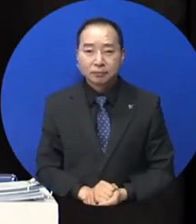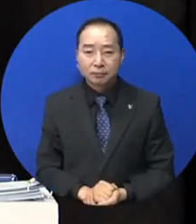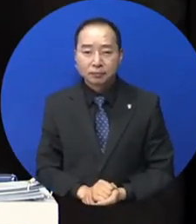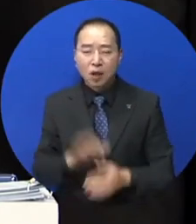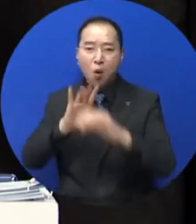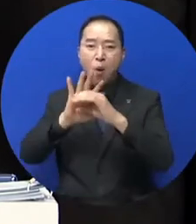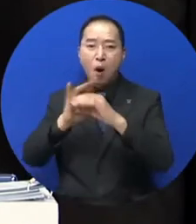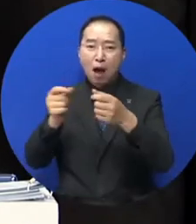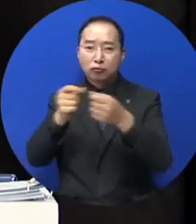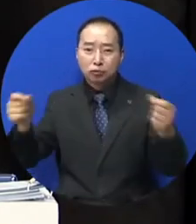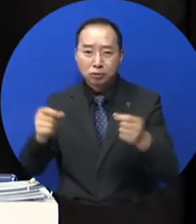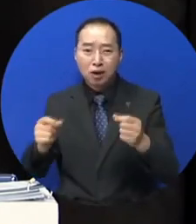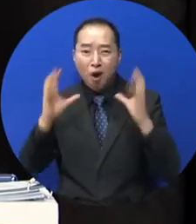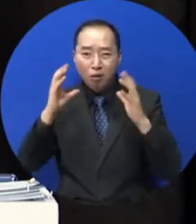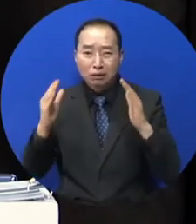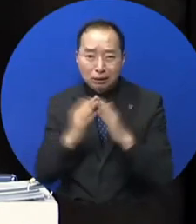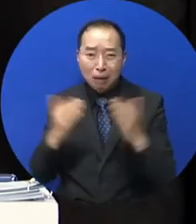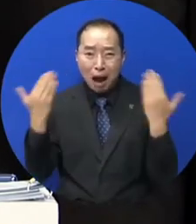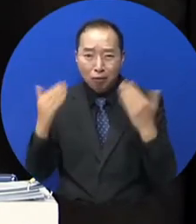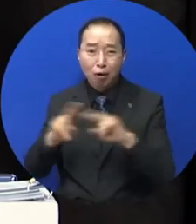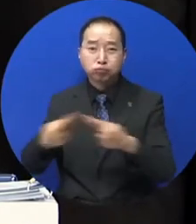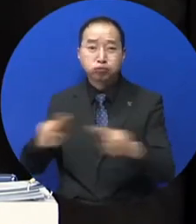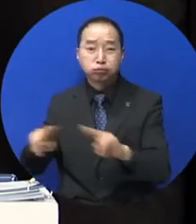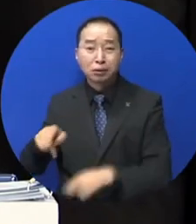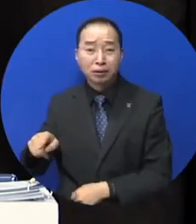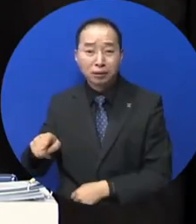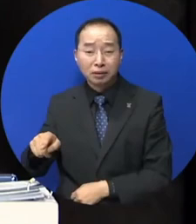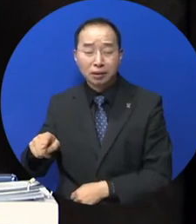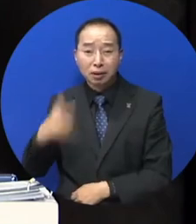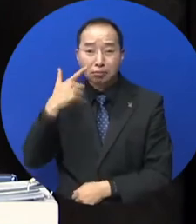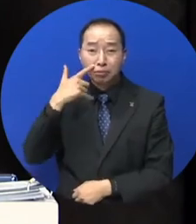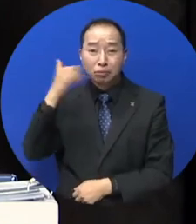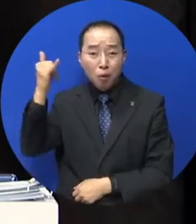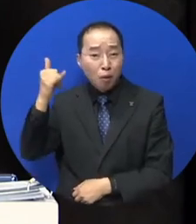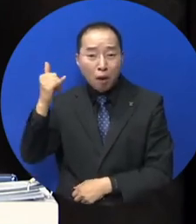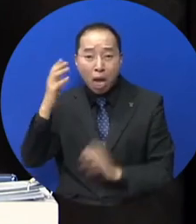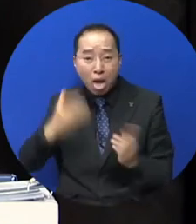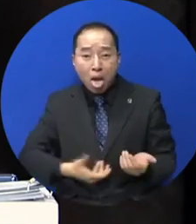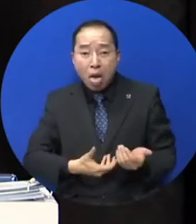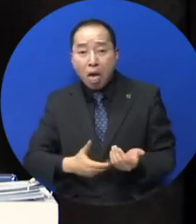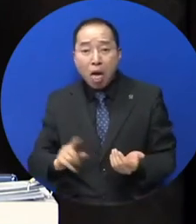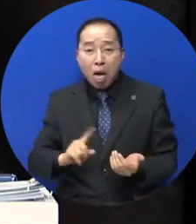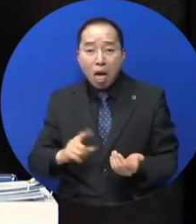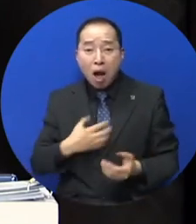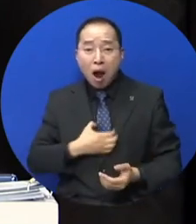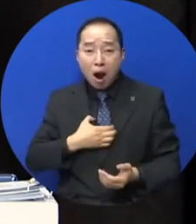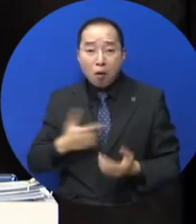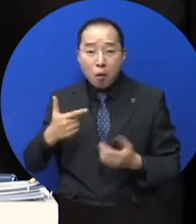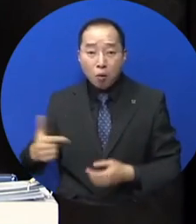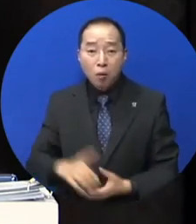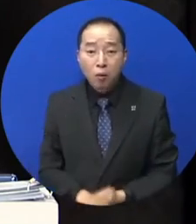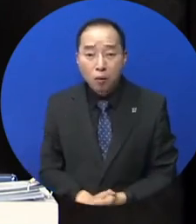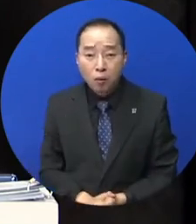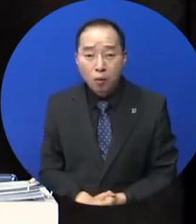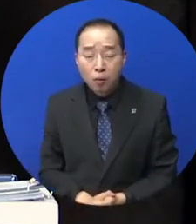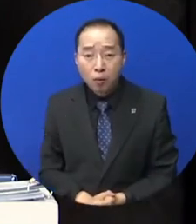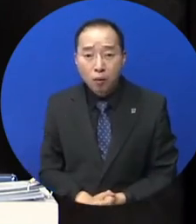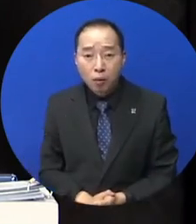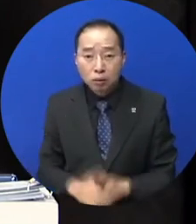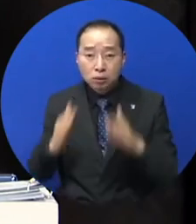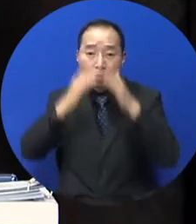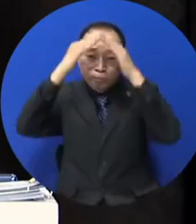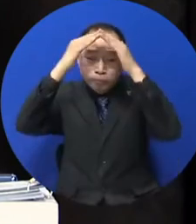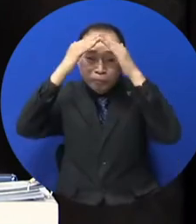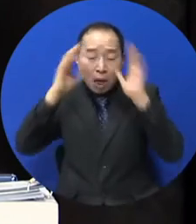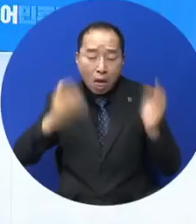장기화로 어린이집, 학교 등의 휴원으로 부모들의 자녀 돌봄에 대한 어려움이 큽니다. 방콕 육아로